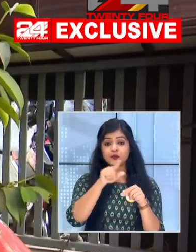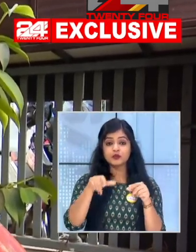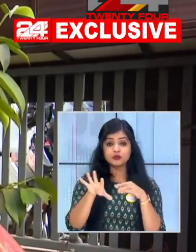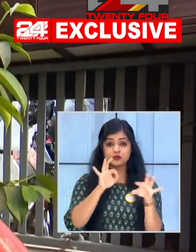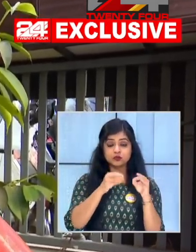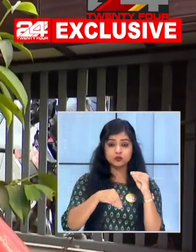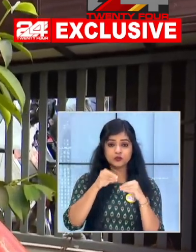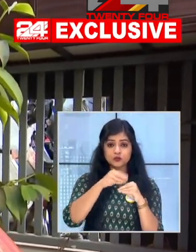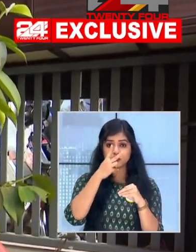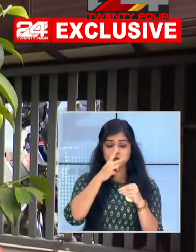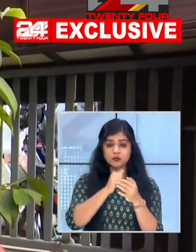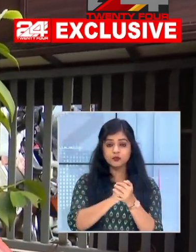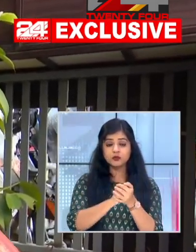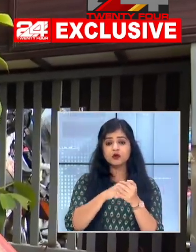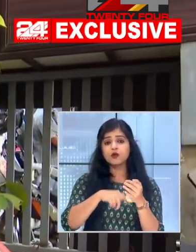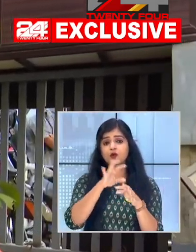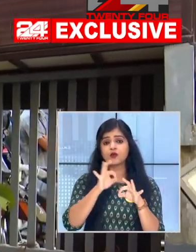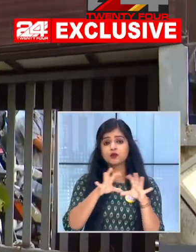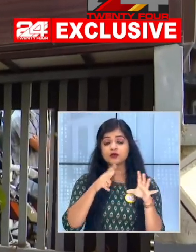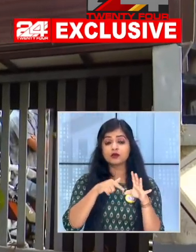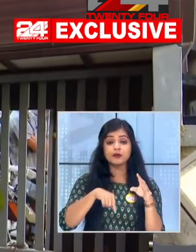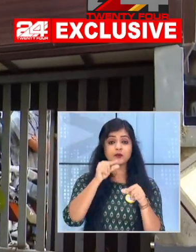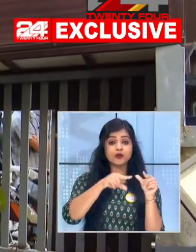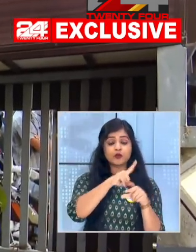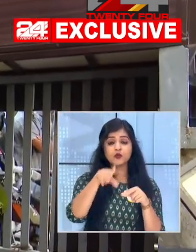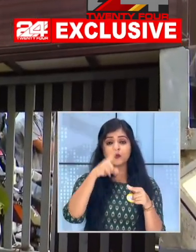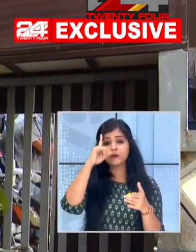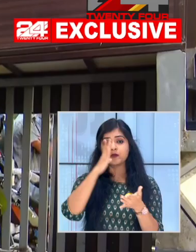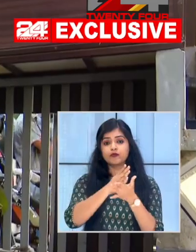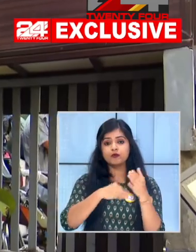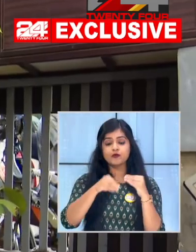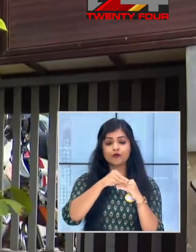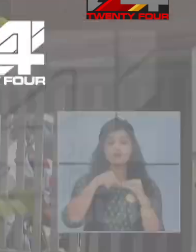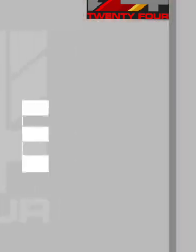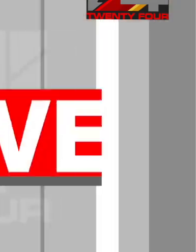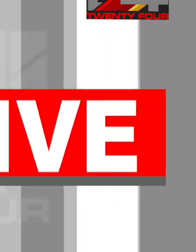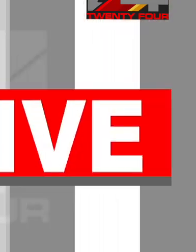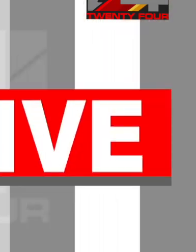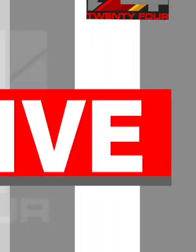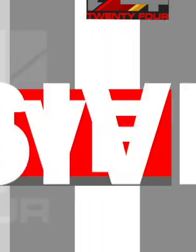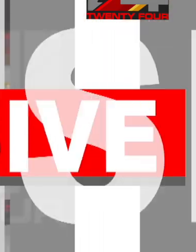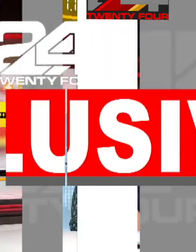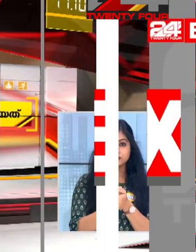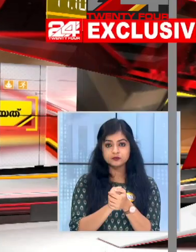വെച്ച് പരിശോധിക്കുമ്പോൾ തന്നെ ഓൾറെഡി ഞങ്ങൾ അവിടുത്തെ ജനങ്ങളുടെ വിശ്വാസം നേടിയിട്ടുള്ള മുന്നണിയാണ് LDFന്റെ മുന്നണി.